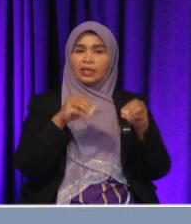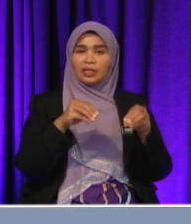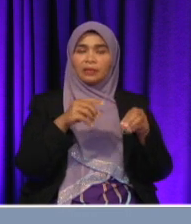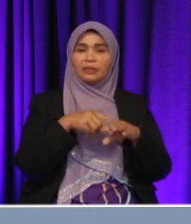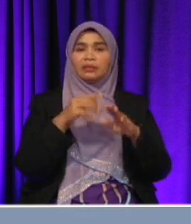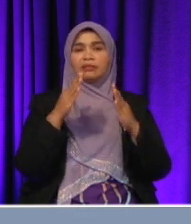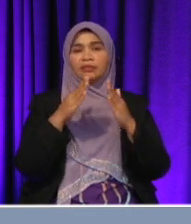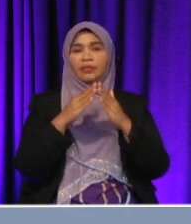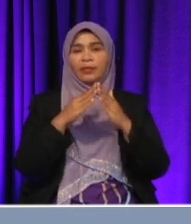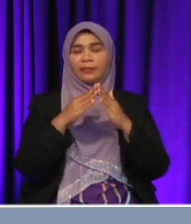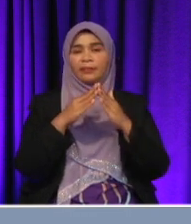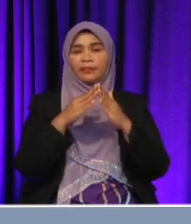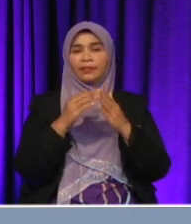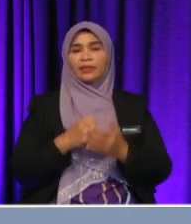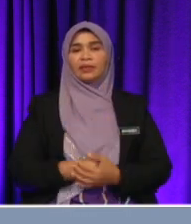sebenarnya